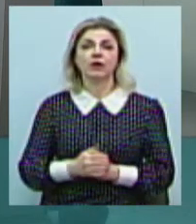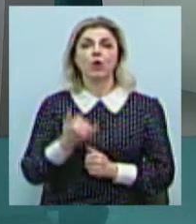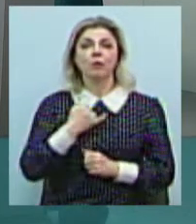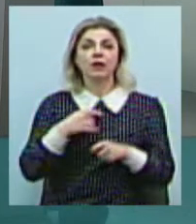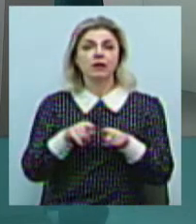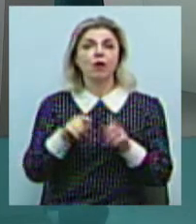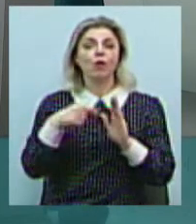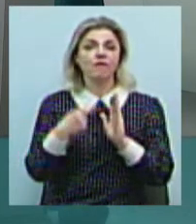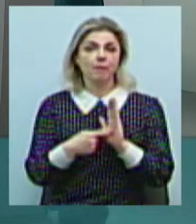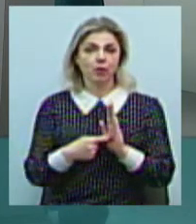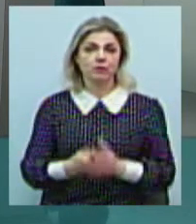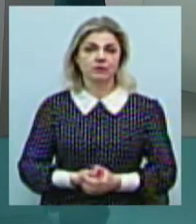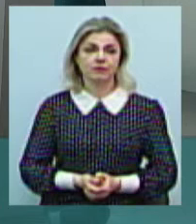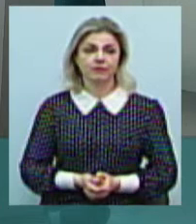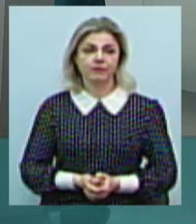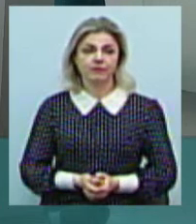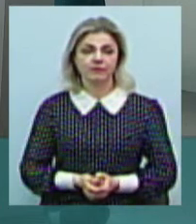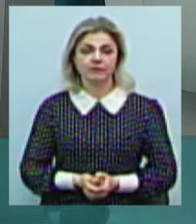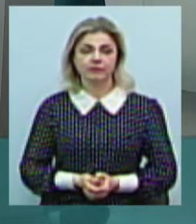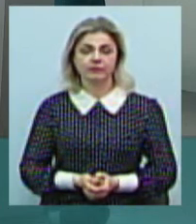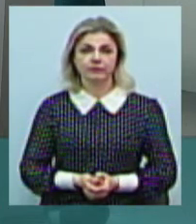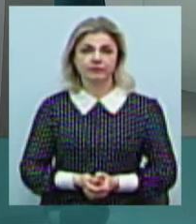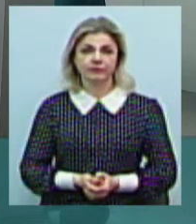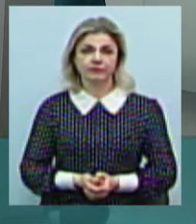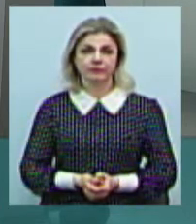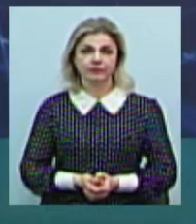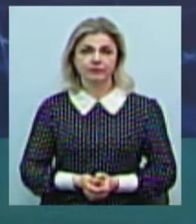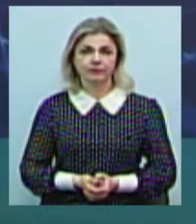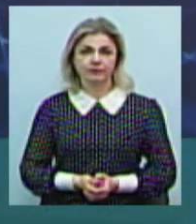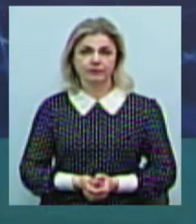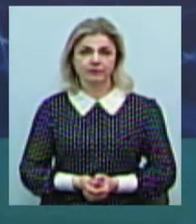такий вопрос. У мене такий вопрос. Значить,